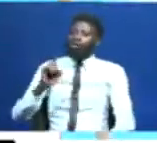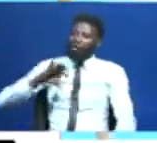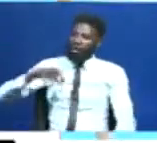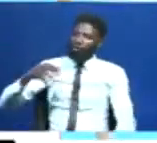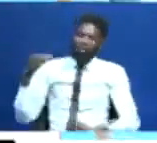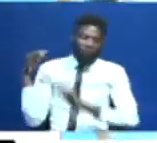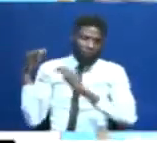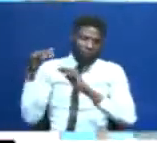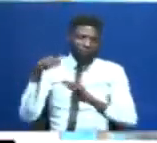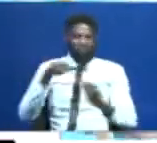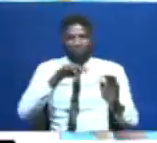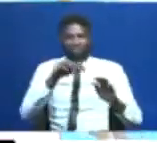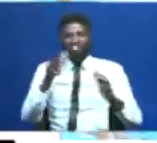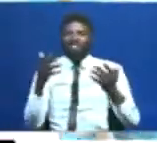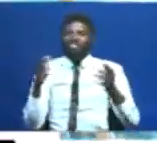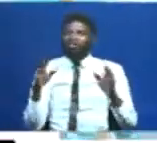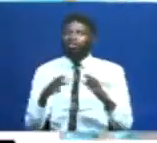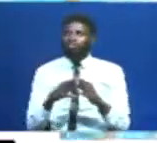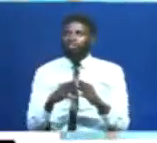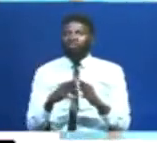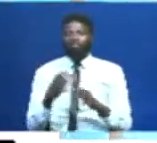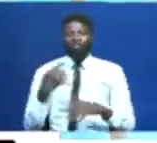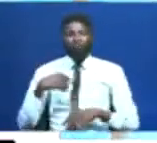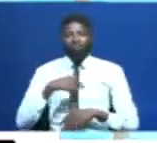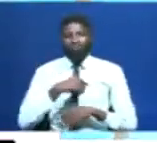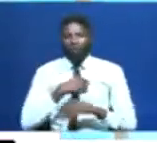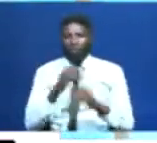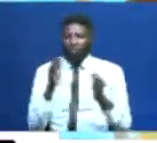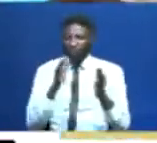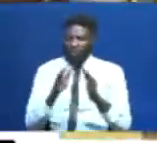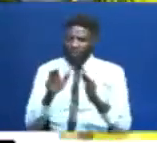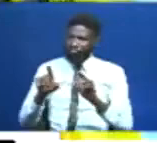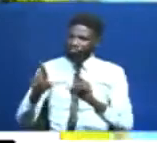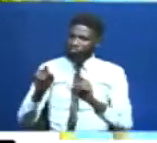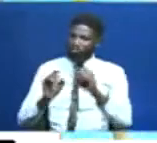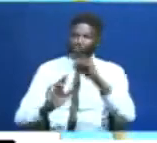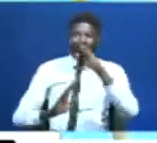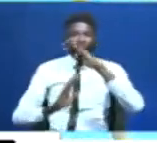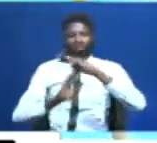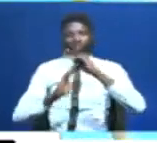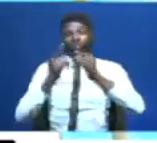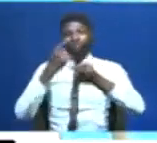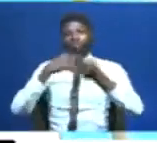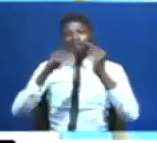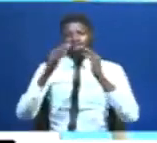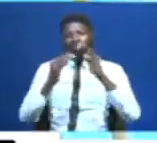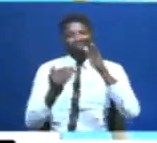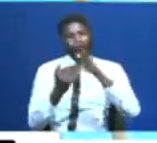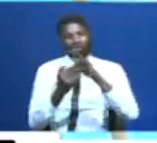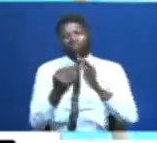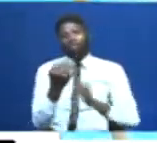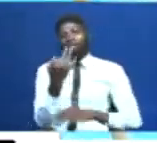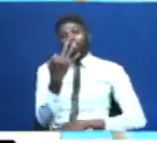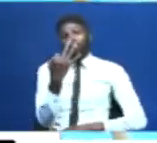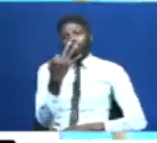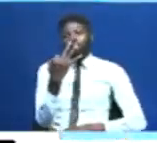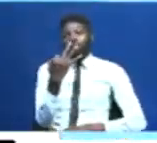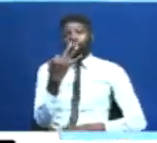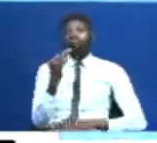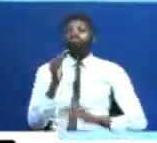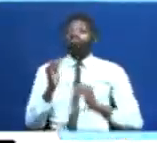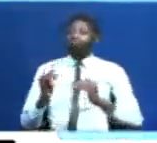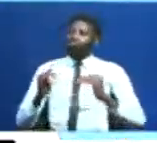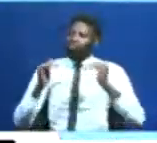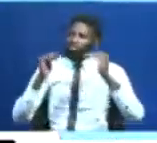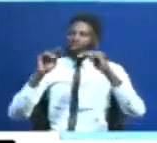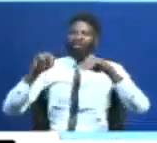and the top are the winners from this event, like the top two, top three, will definitely qualify for the national team trial.